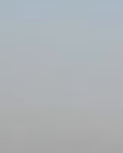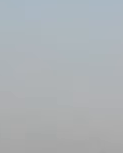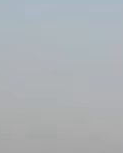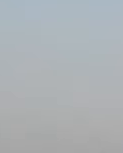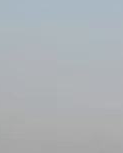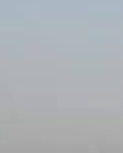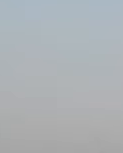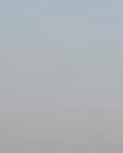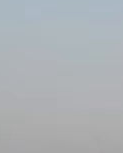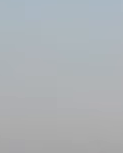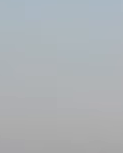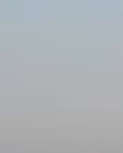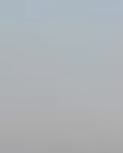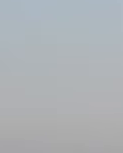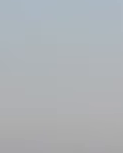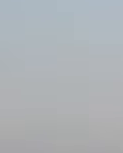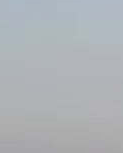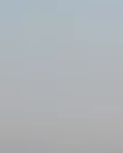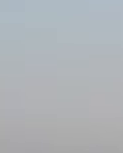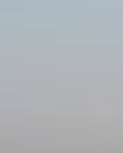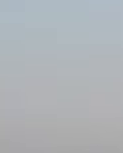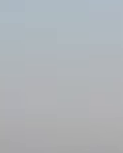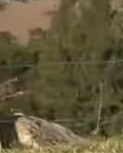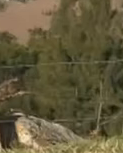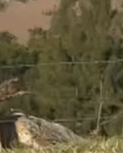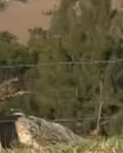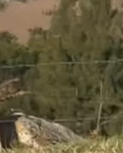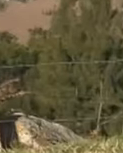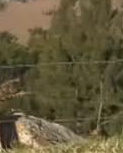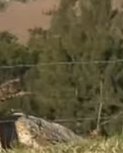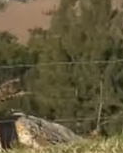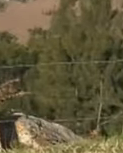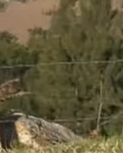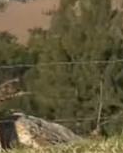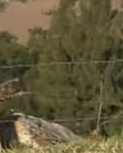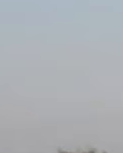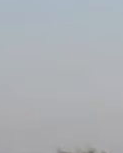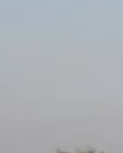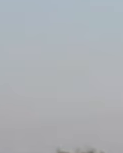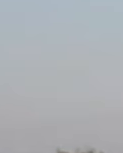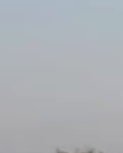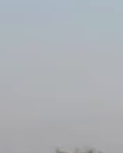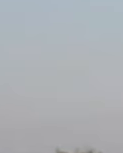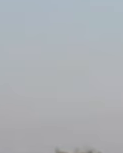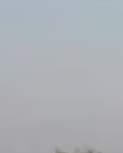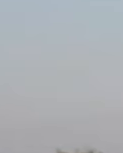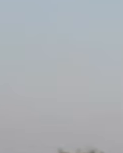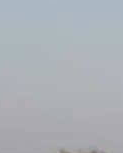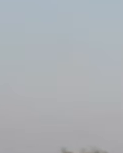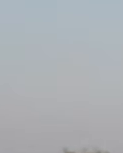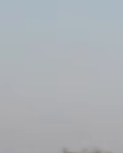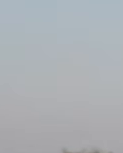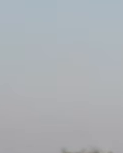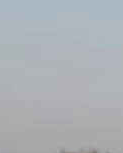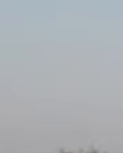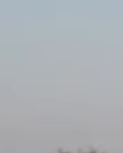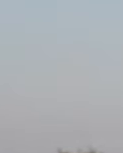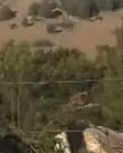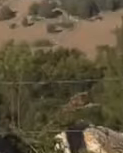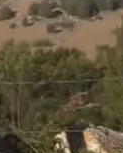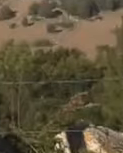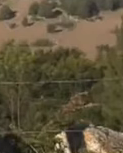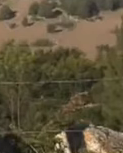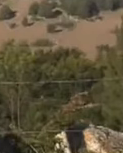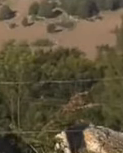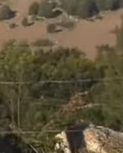Nine bekunene. Sithanda kubonga kakhulu kwamukelana leso kubona emangweni wakithi. Lo so uthuthuke kakhulu etindzabeni